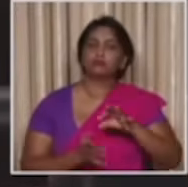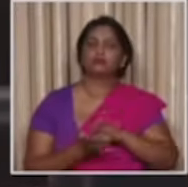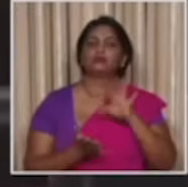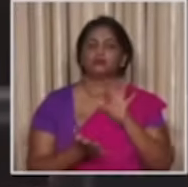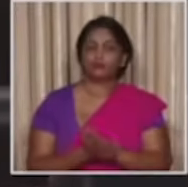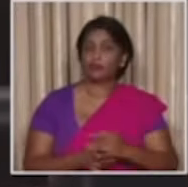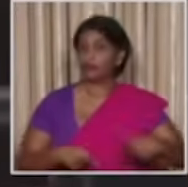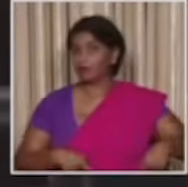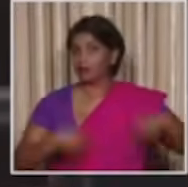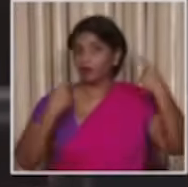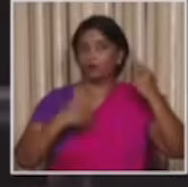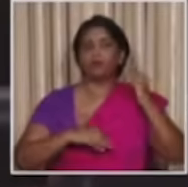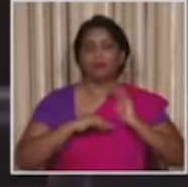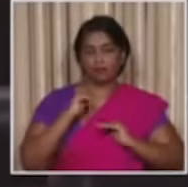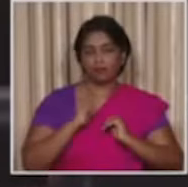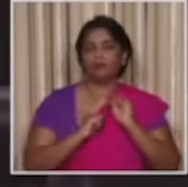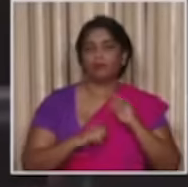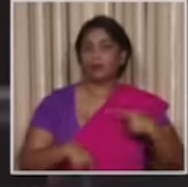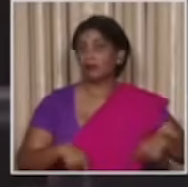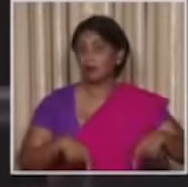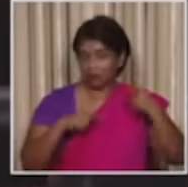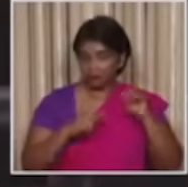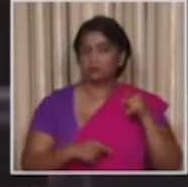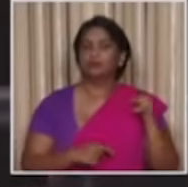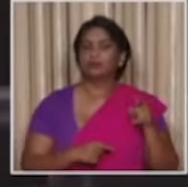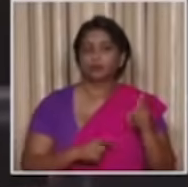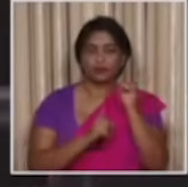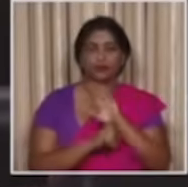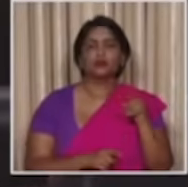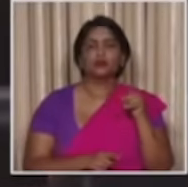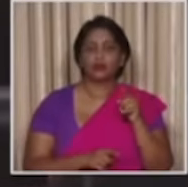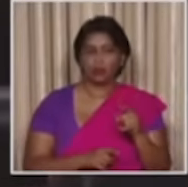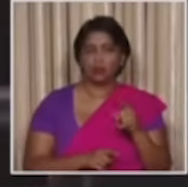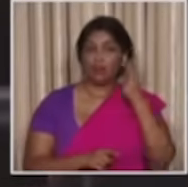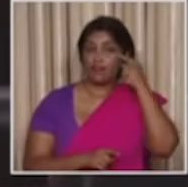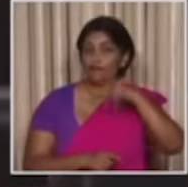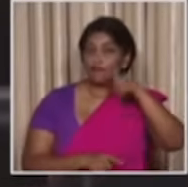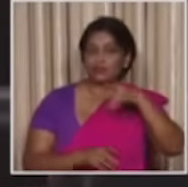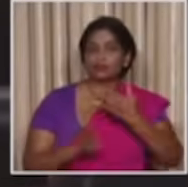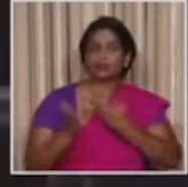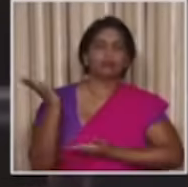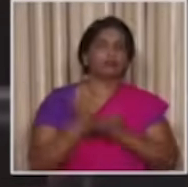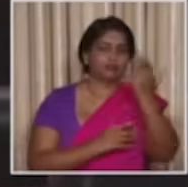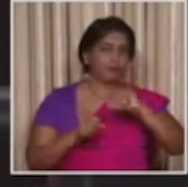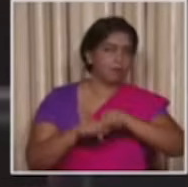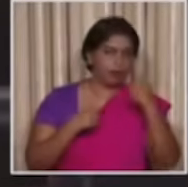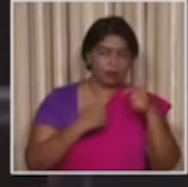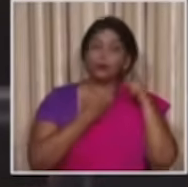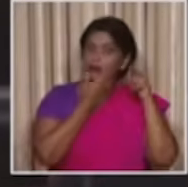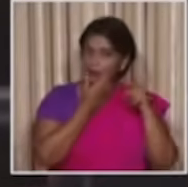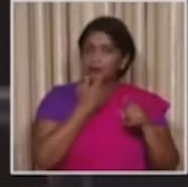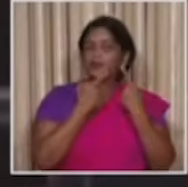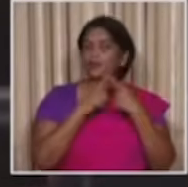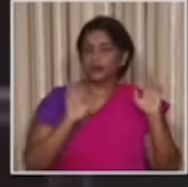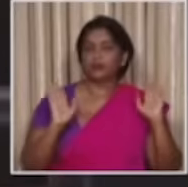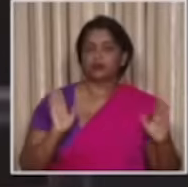ඒක චැලෙන්ජ් කරන ක්‍රමයක් තියෙනවා. චැලෙන්ජ් කරන්න තියෙන එකම දේ ඔබතුමාට විශ්වාසභංග යෝජනාව කියන එක පමණයි. ඒ